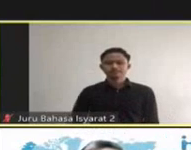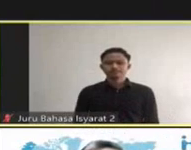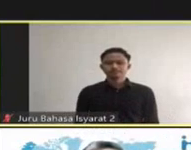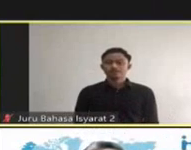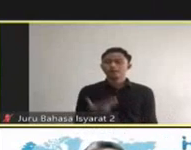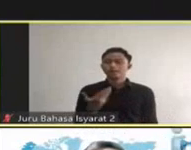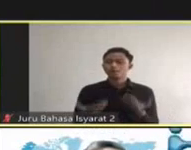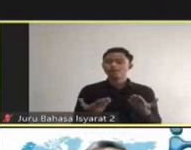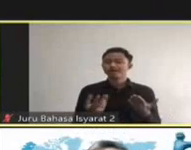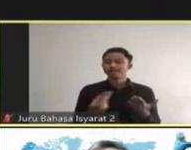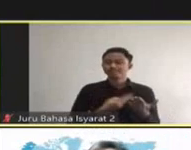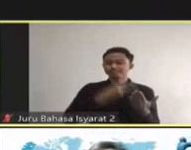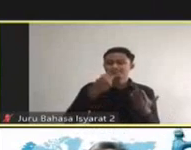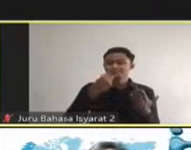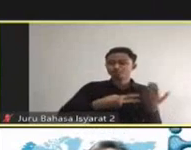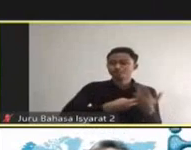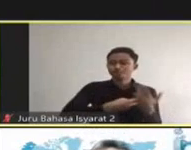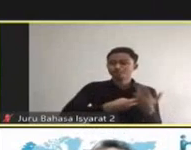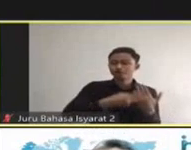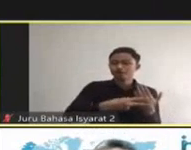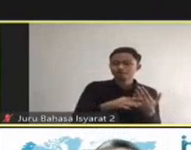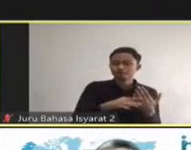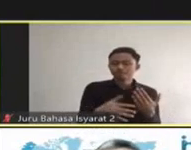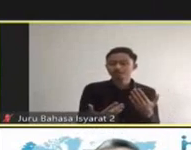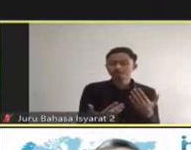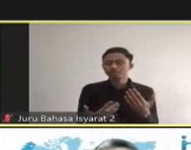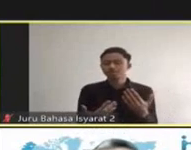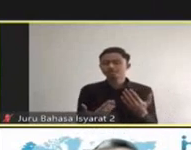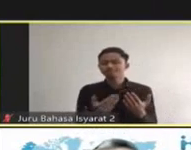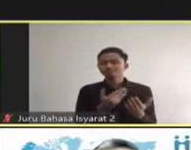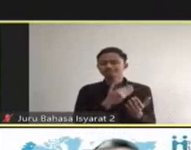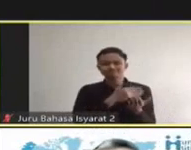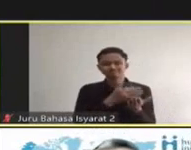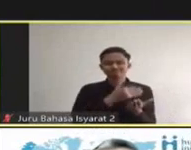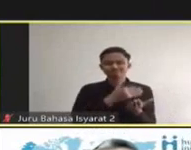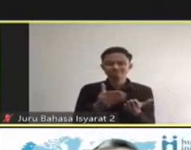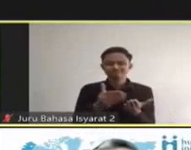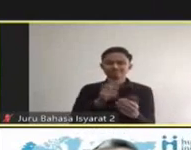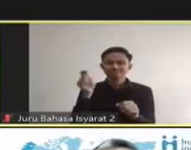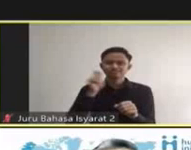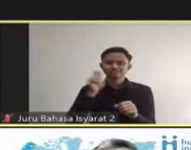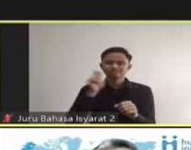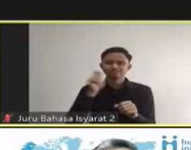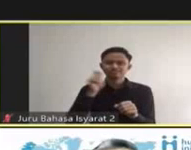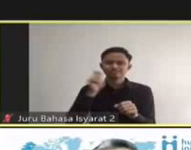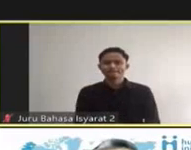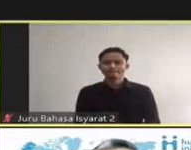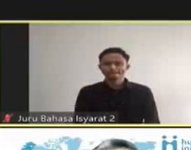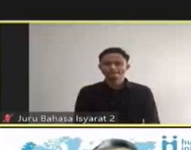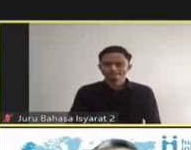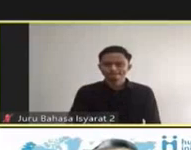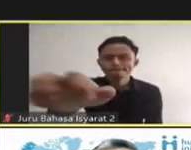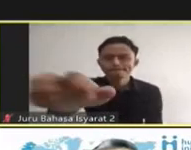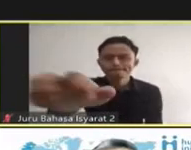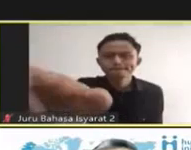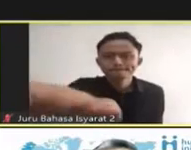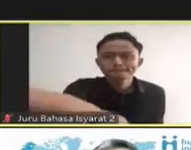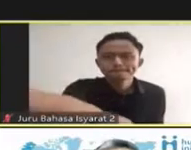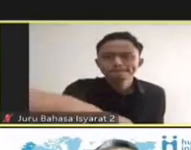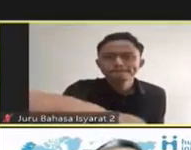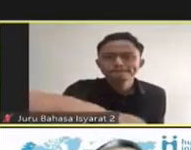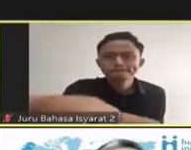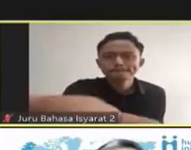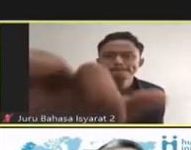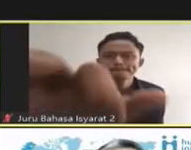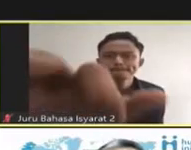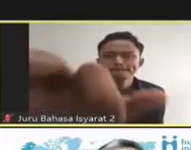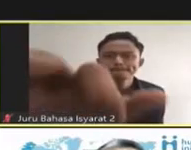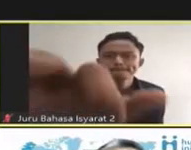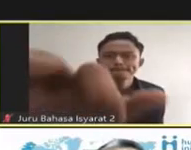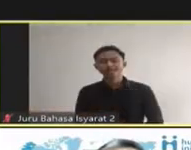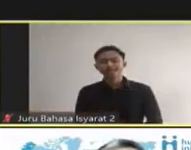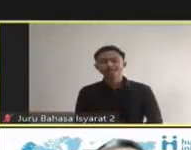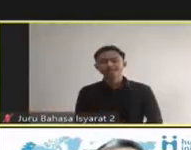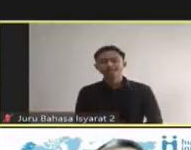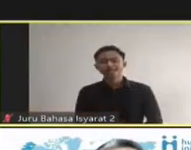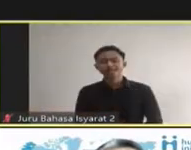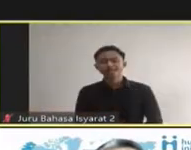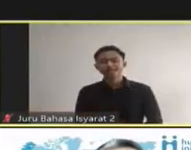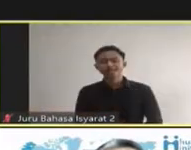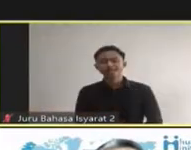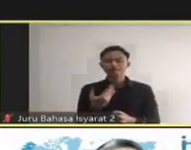saja mungkin yang bisa dibuat untuk mendukung kebijakan yang ada yang terkait dengan